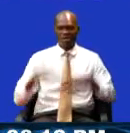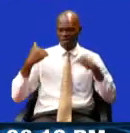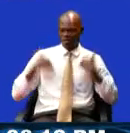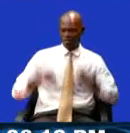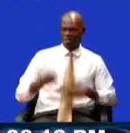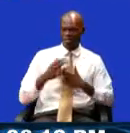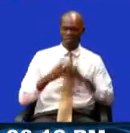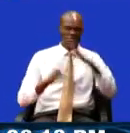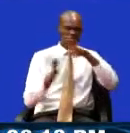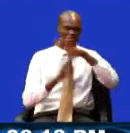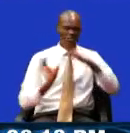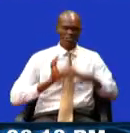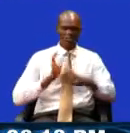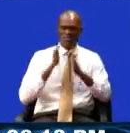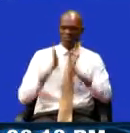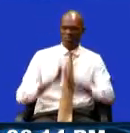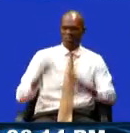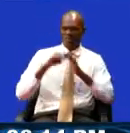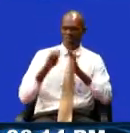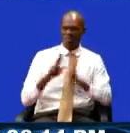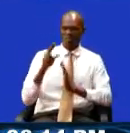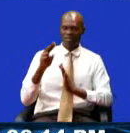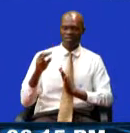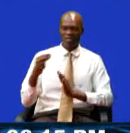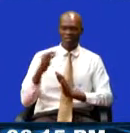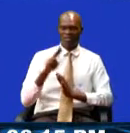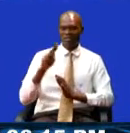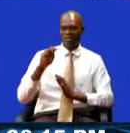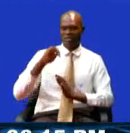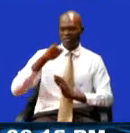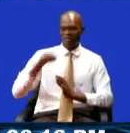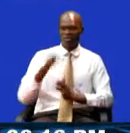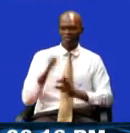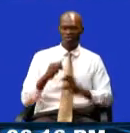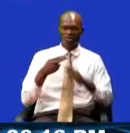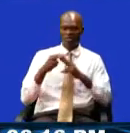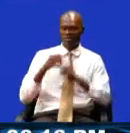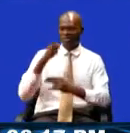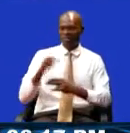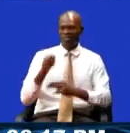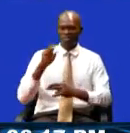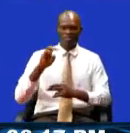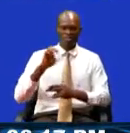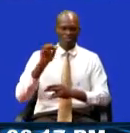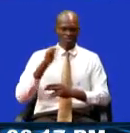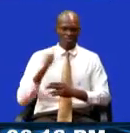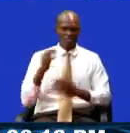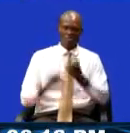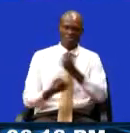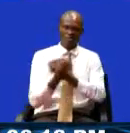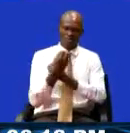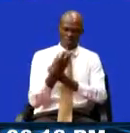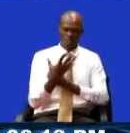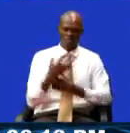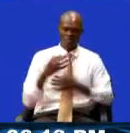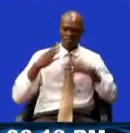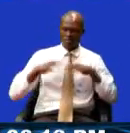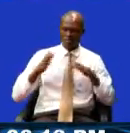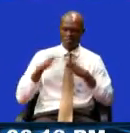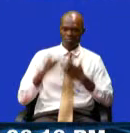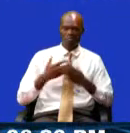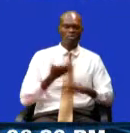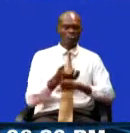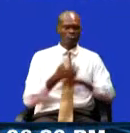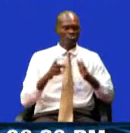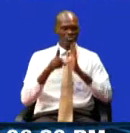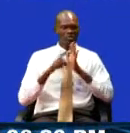County Commissioner Masiaya Ebade Maugunja James Aluodo ojiwo jopiny mondo mi obed kaka ola ni mar mano ero en achiel